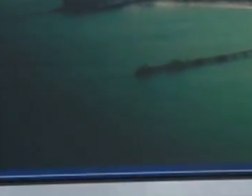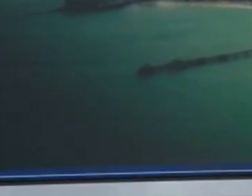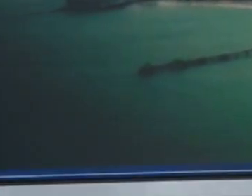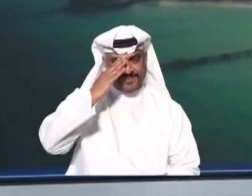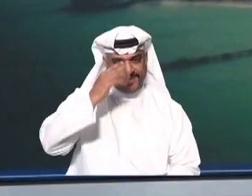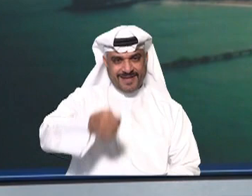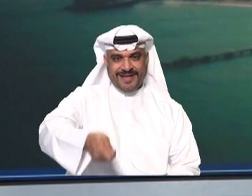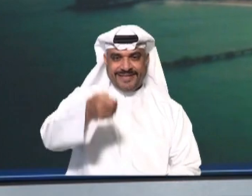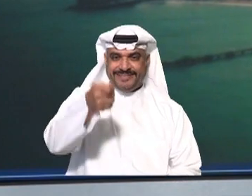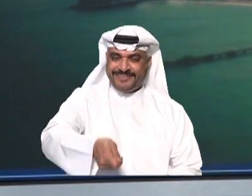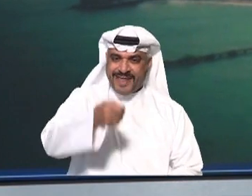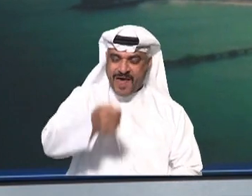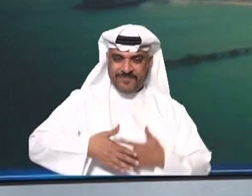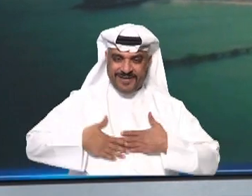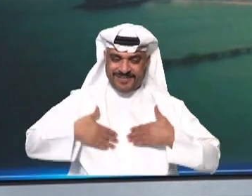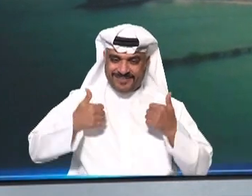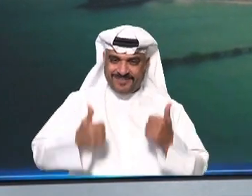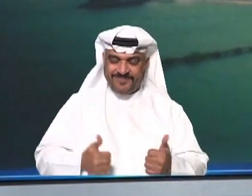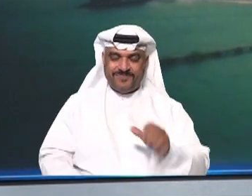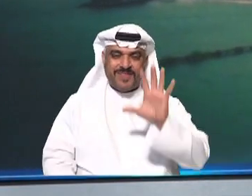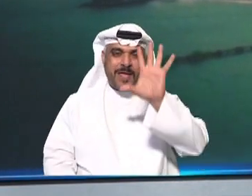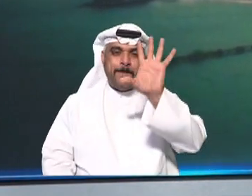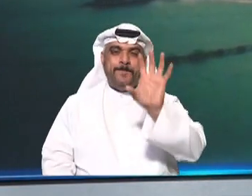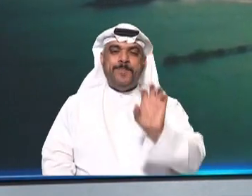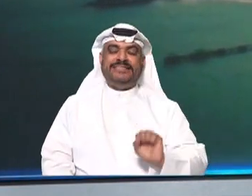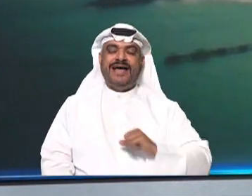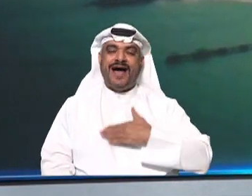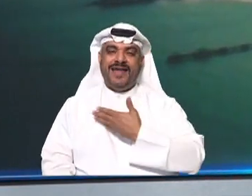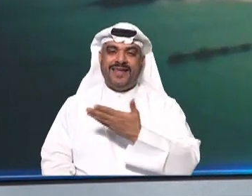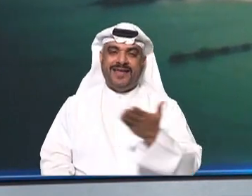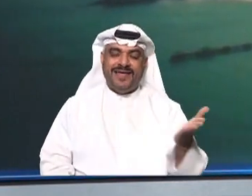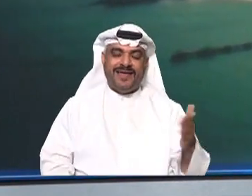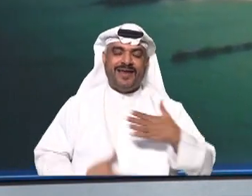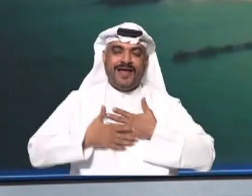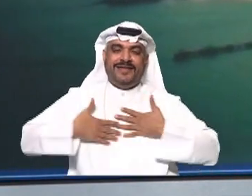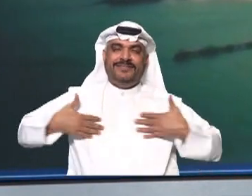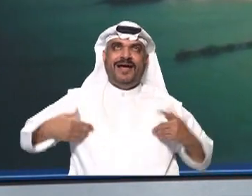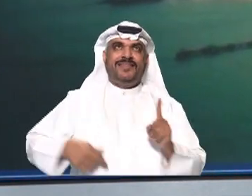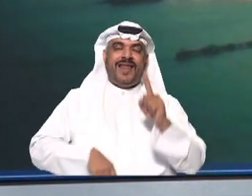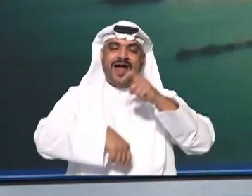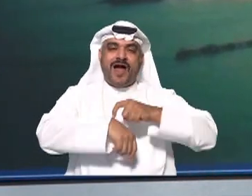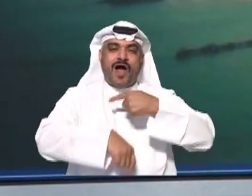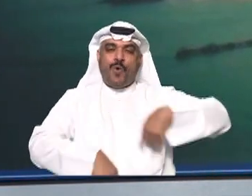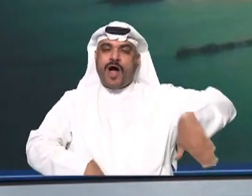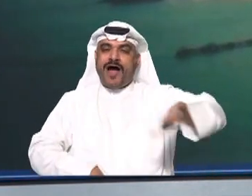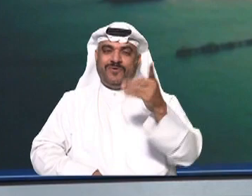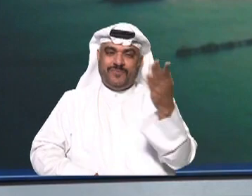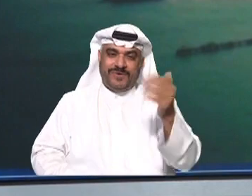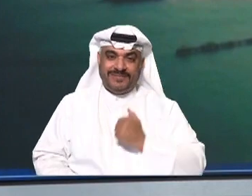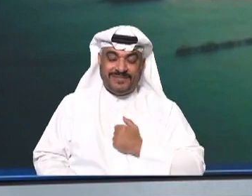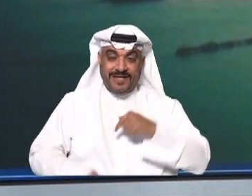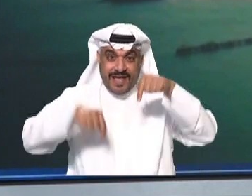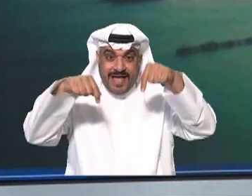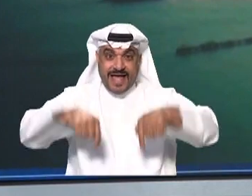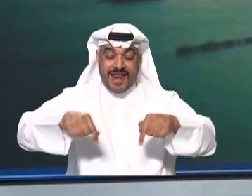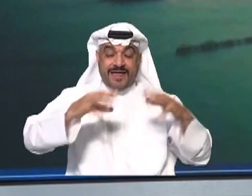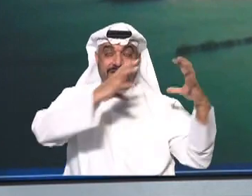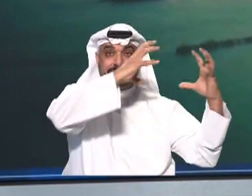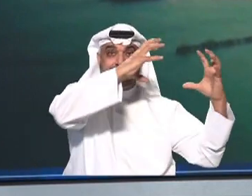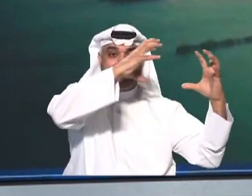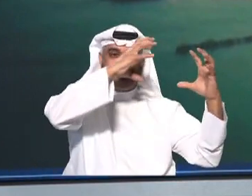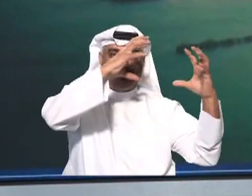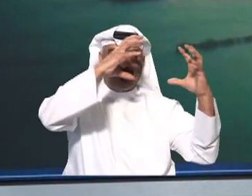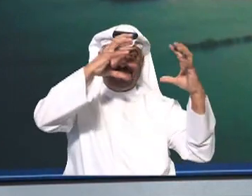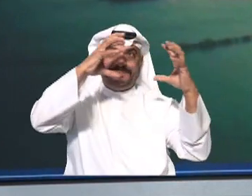أسعد الله أوقاتكم أعزائي المشاهدين في نشرتنا الجوية لهذا اليوم. الأجواء اليوم أجواء معتدلة وهناك تشكلات بعض السحب.